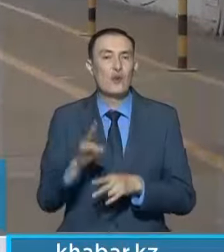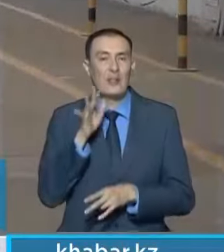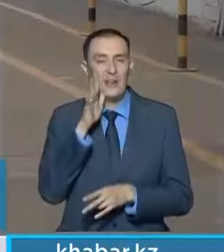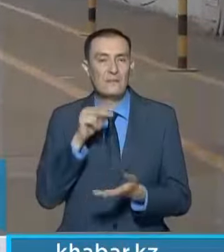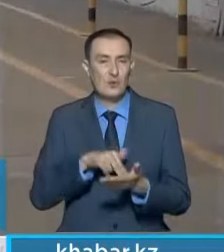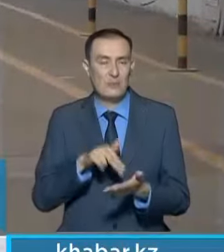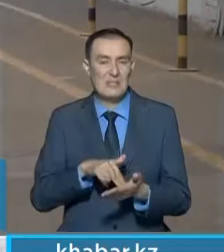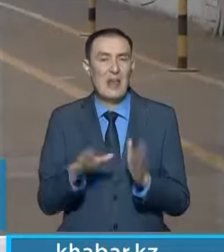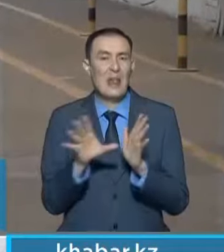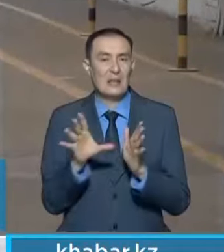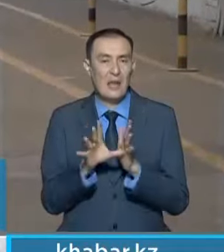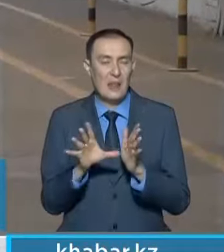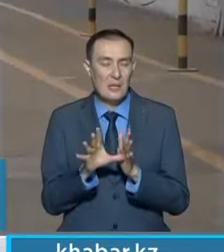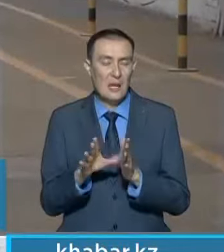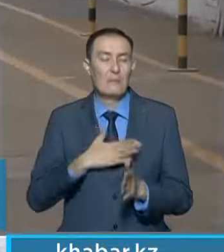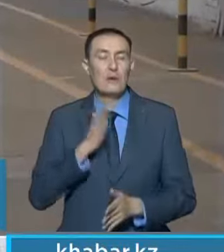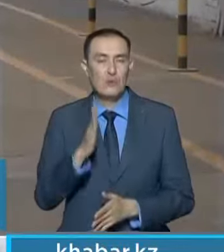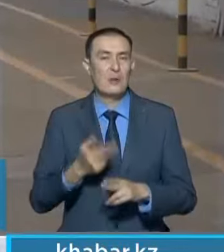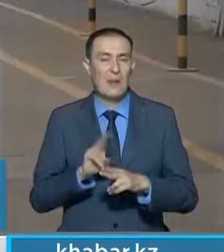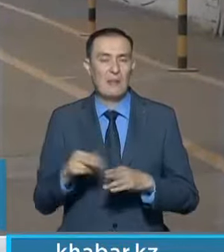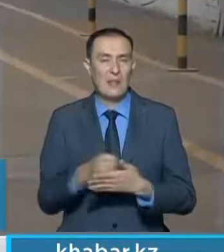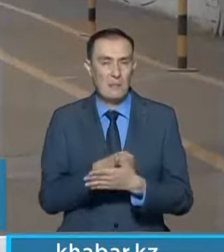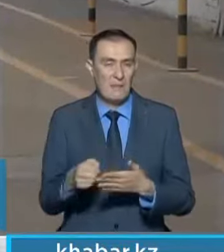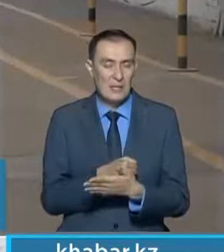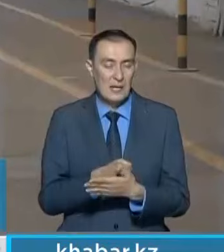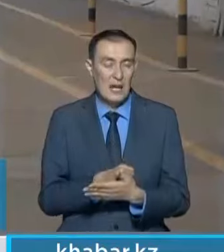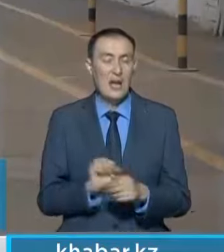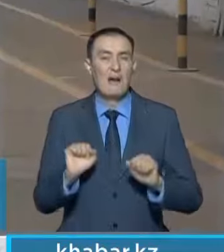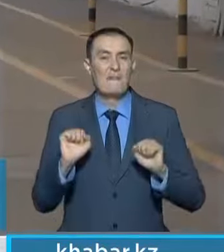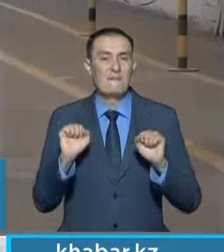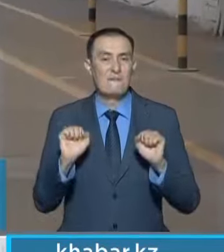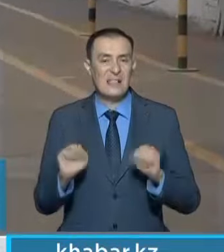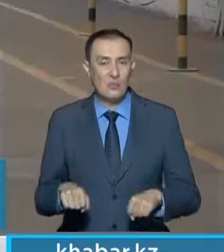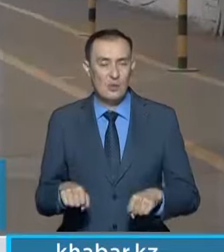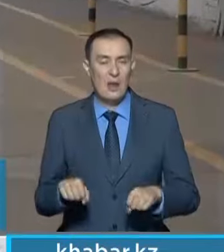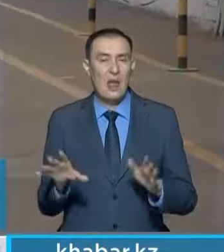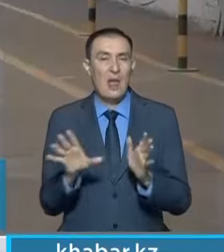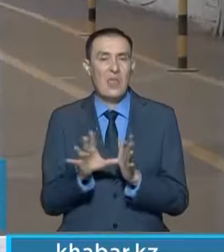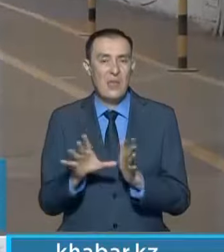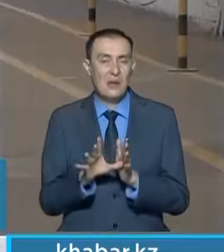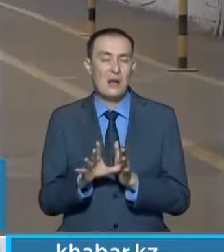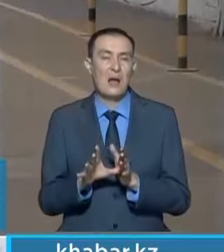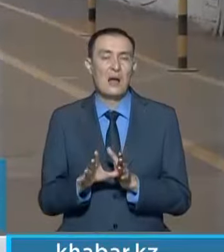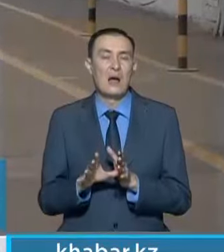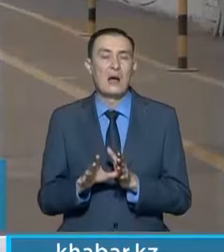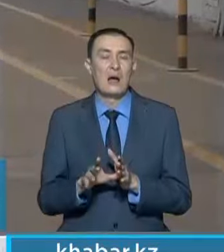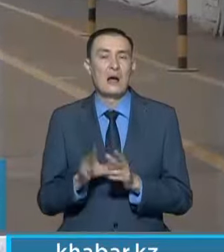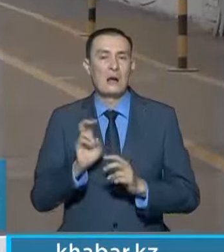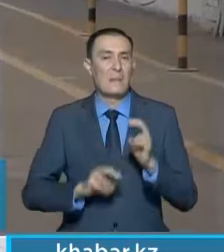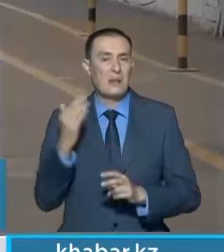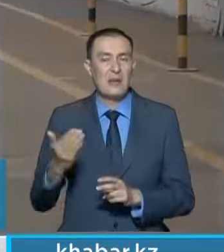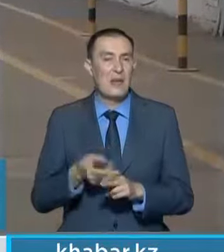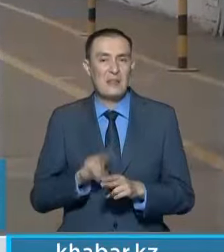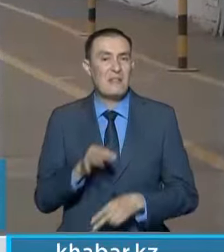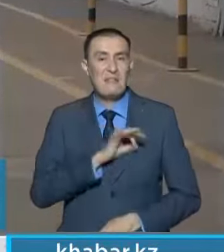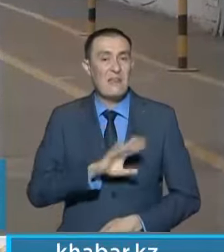я думаю, что мы этого в любом случае будем добиваться. Хотя, возможно, энергоснабжающим организациям это не